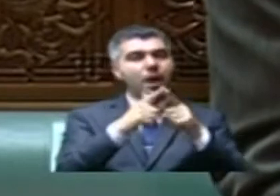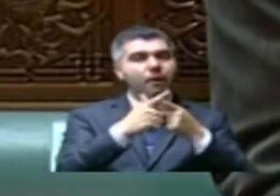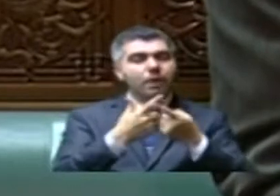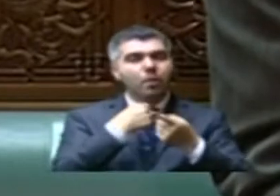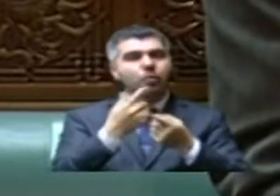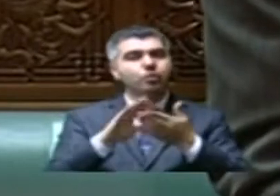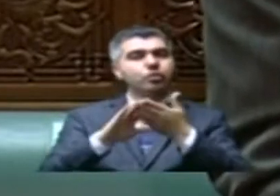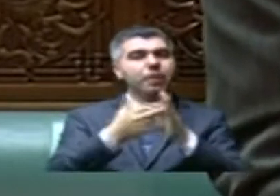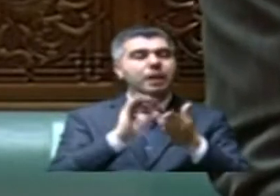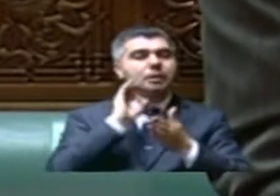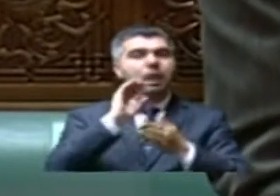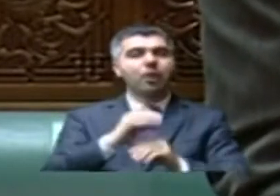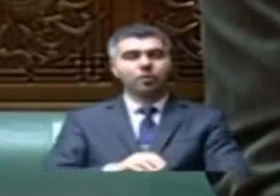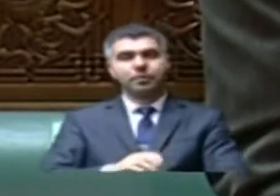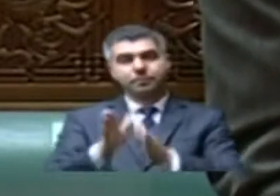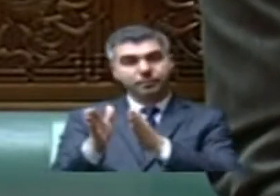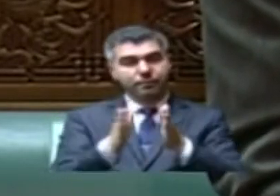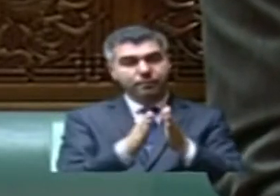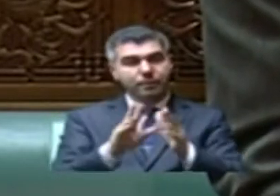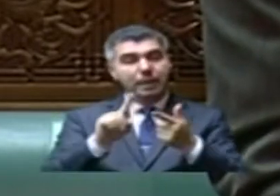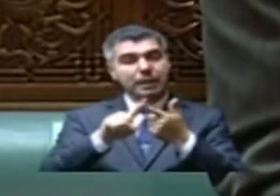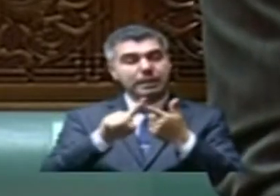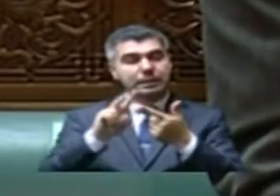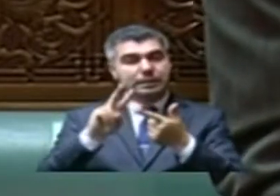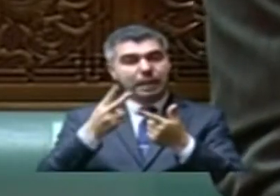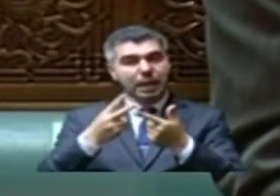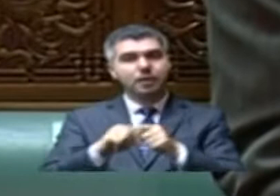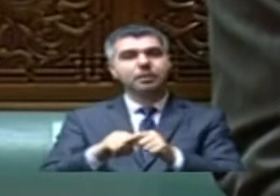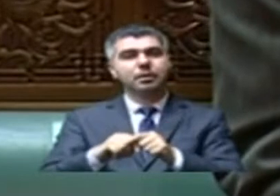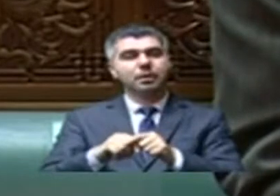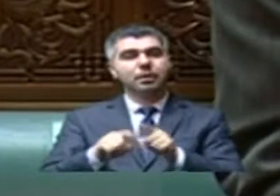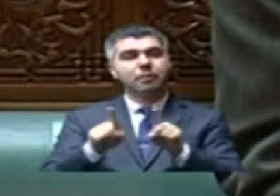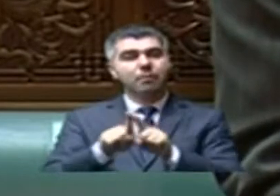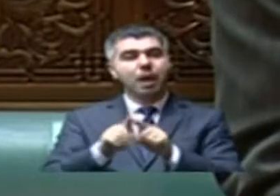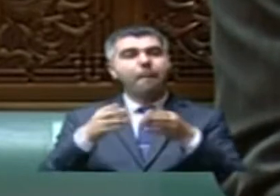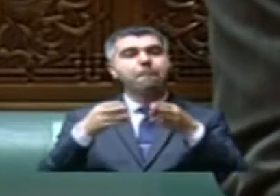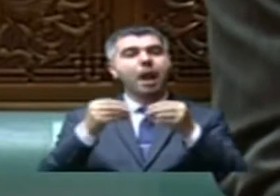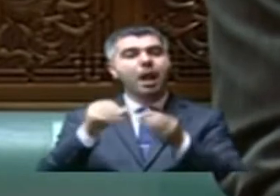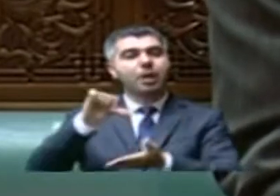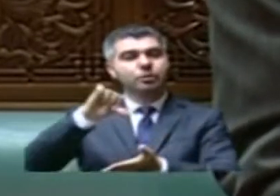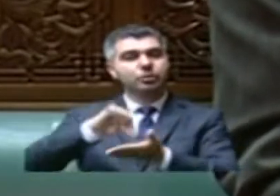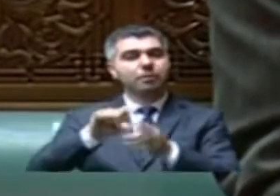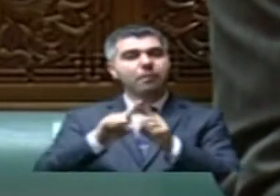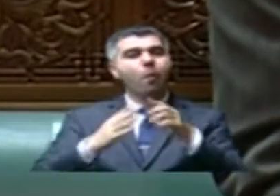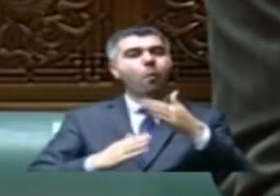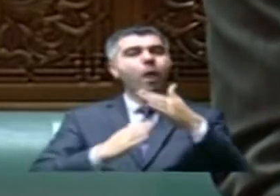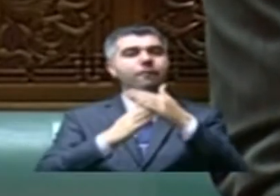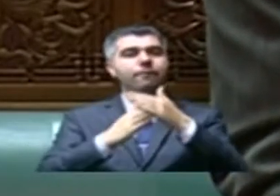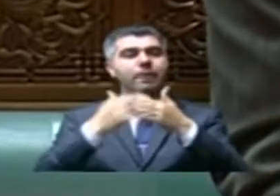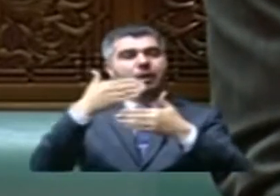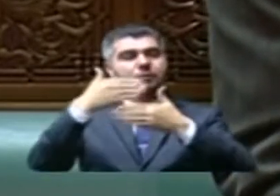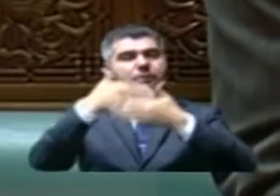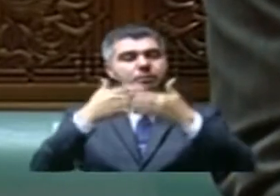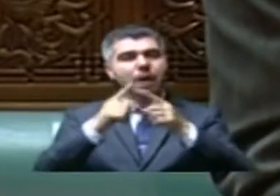من موقع. ثانيا، اقتراحكم للمشروع السكني العلة الفاسي بمراكش المتوقف الأشغال الخيالي